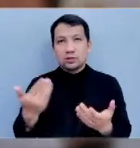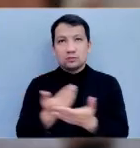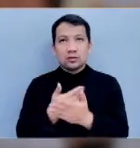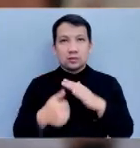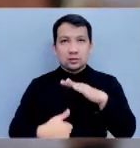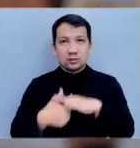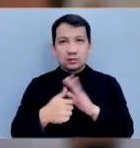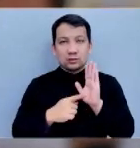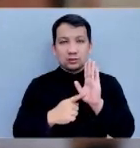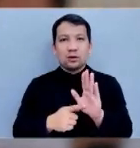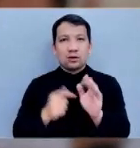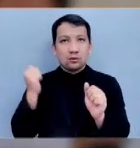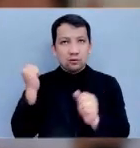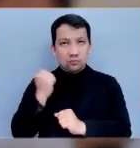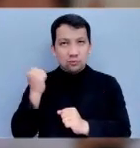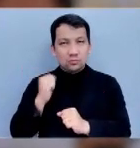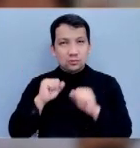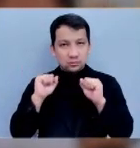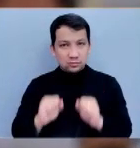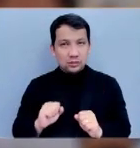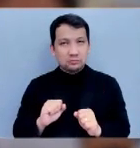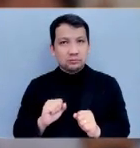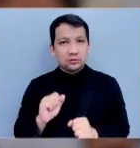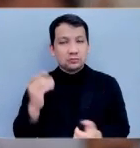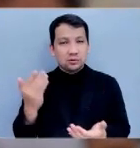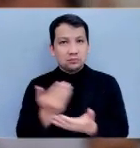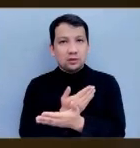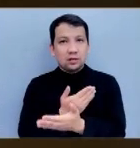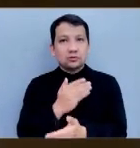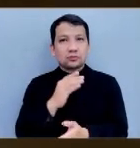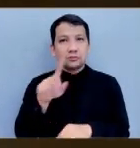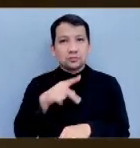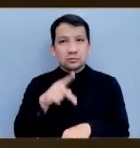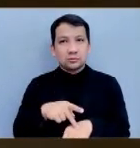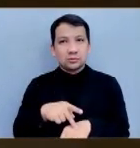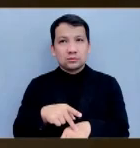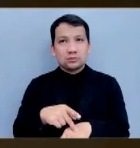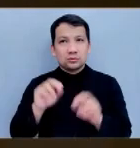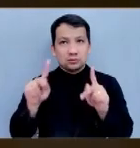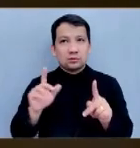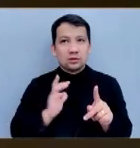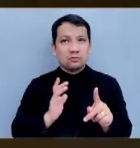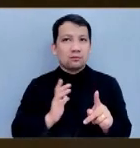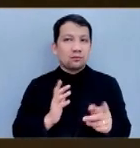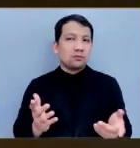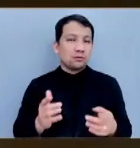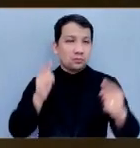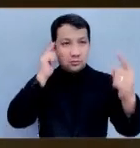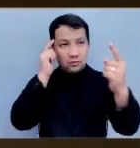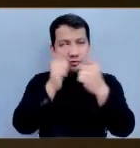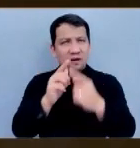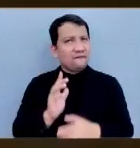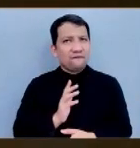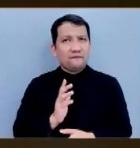ito, sana raw ay mapanindigan ang sinasabing Bagong Pilipinas. Okay naman na magkaroon ka ng, ano, ng objective, eh. Magkaroon